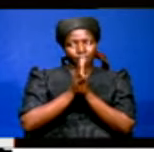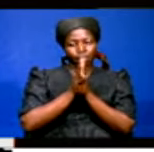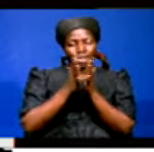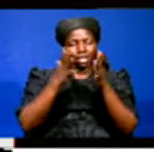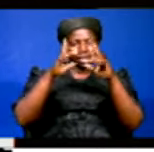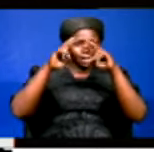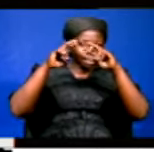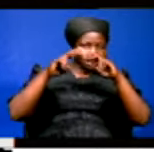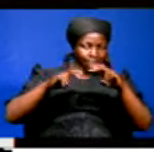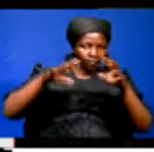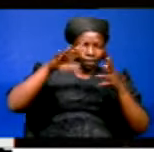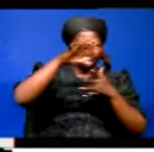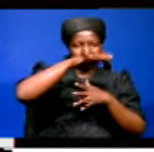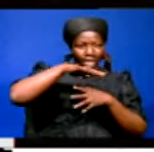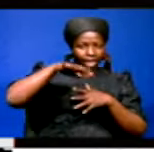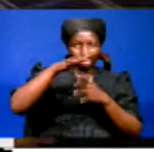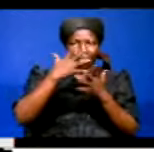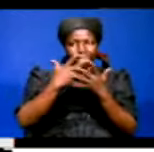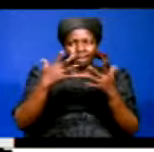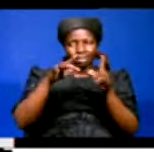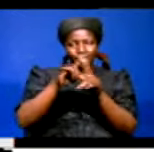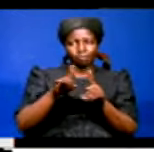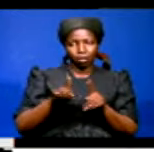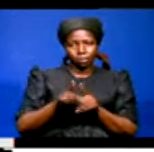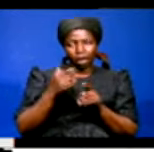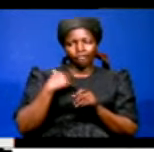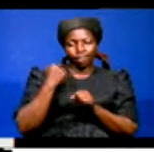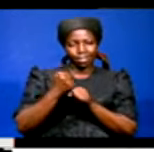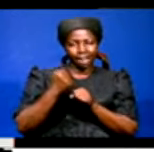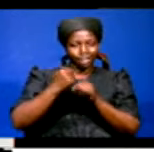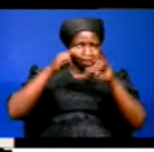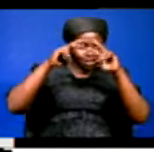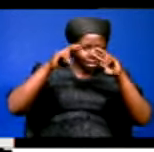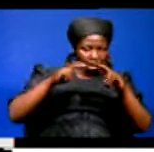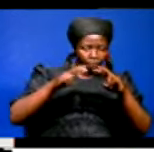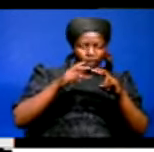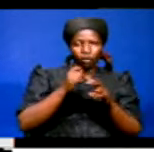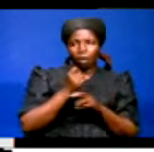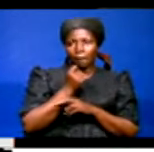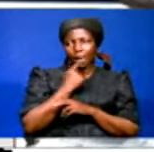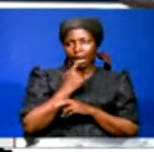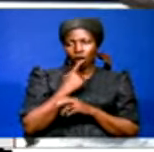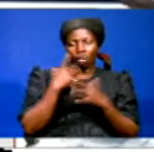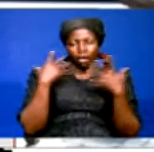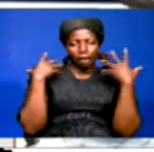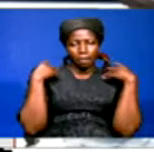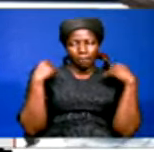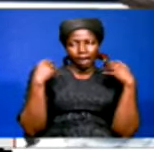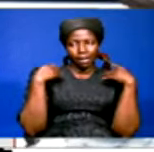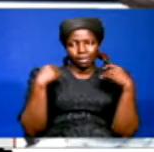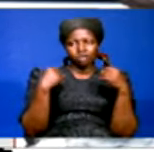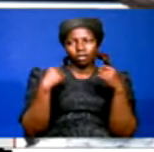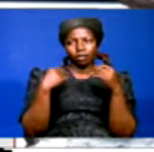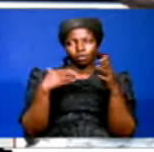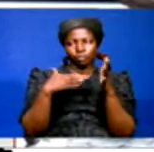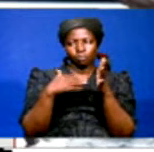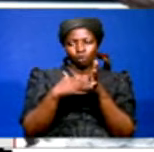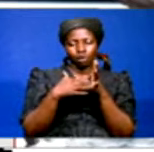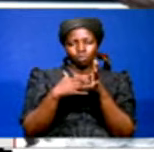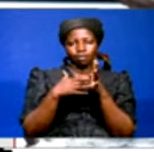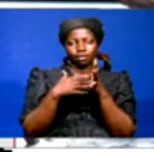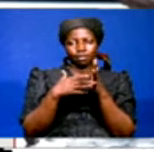anga. Pia walifanya ukaguzi wa kimatibabu, mazoezi ya kuzuia uzani na msururu